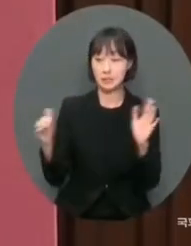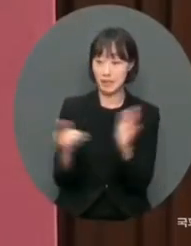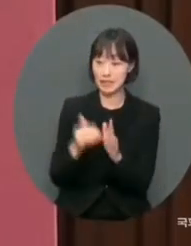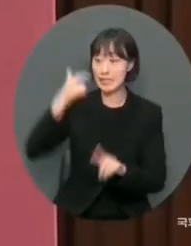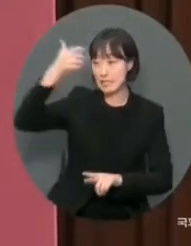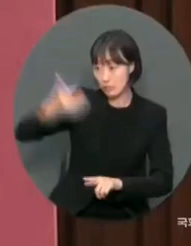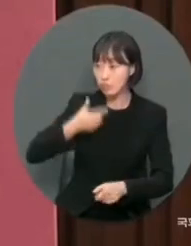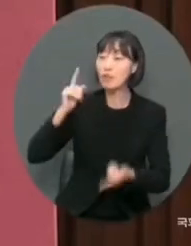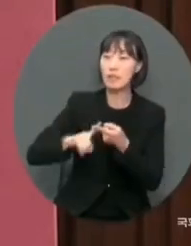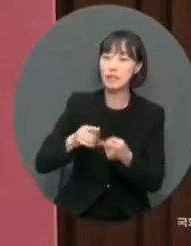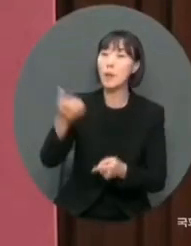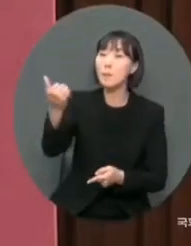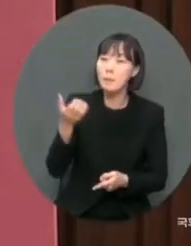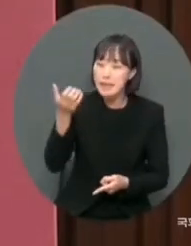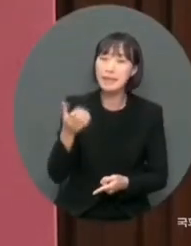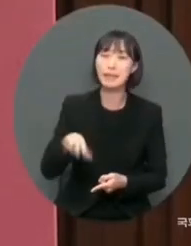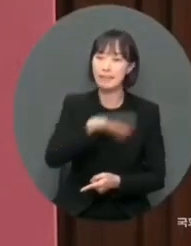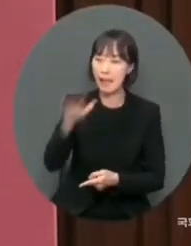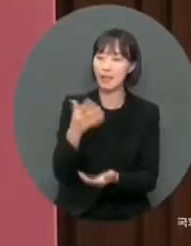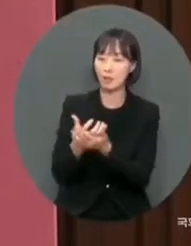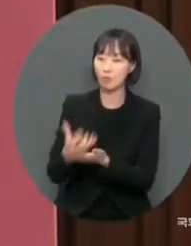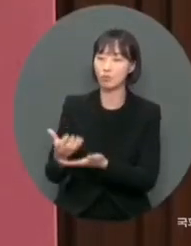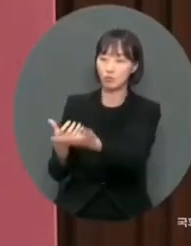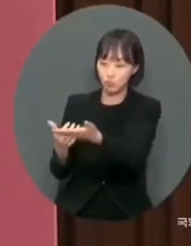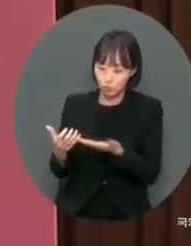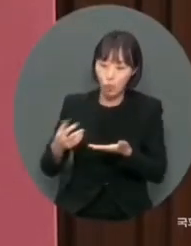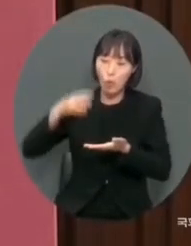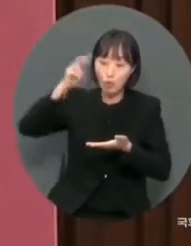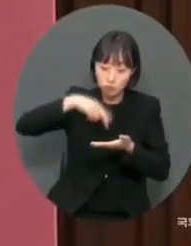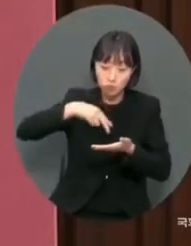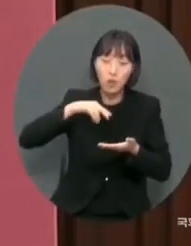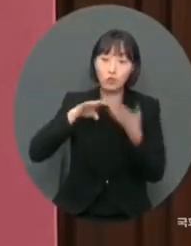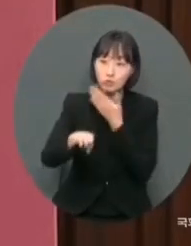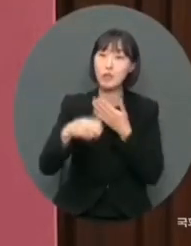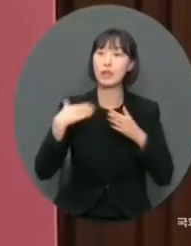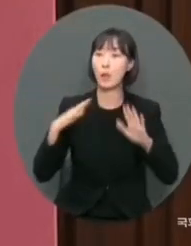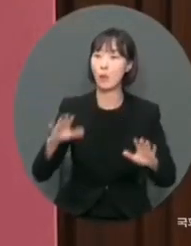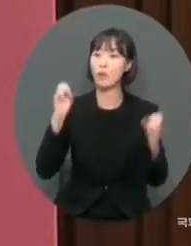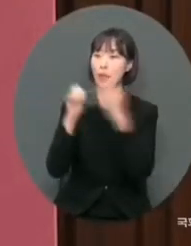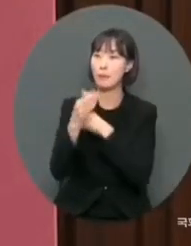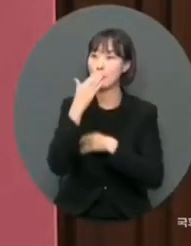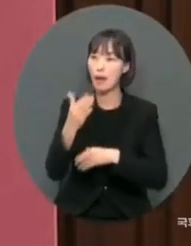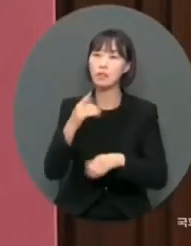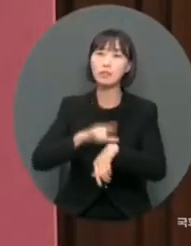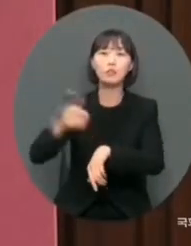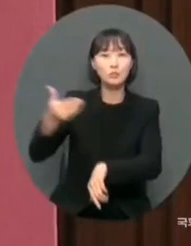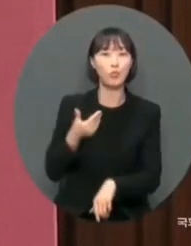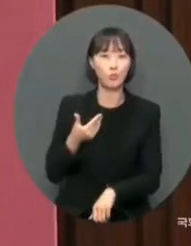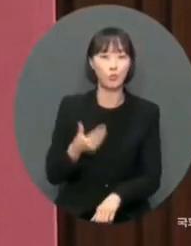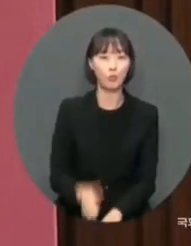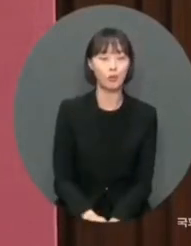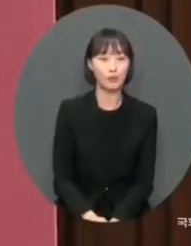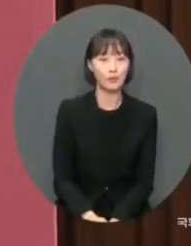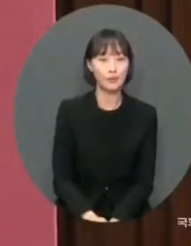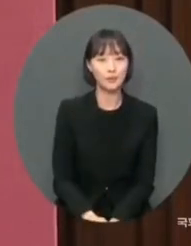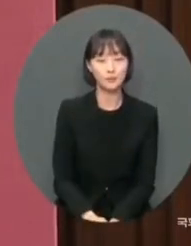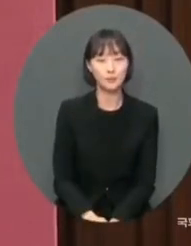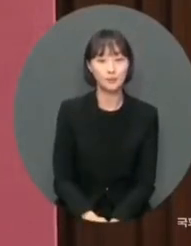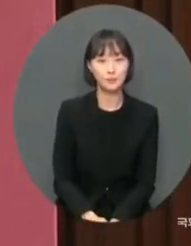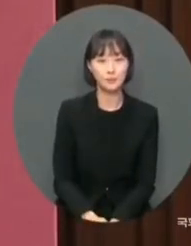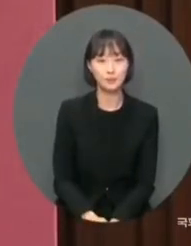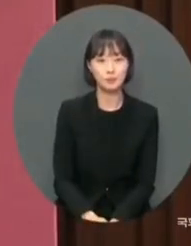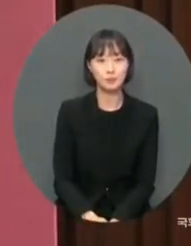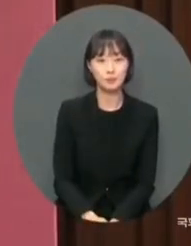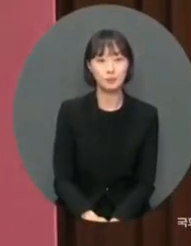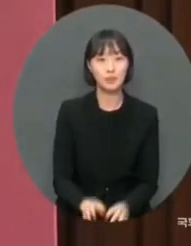계속해서 말씀드리겠습니다. 다 미리 요지를 저한테 주셨습니다. 자, 지금